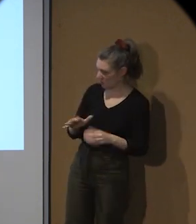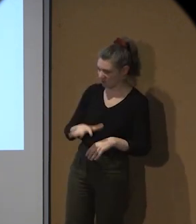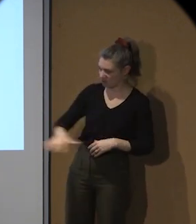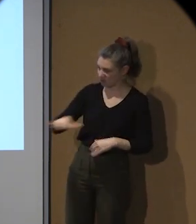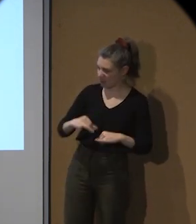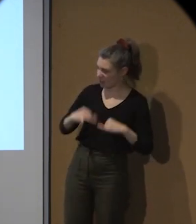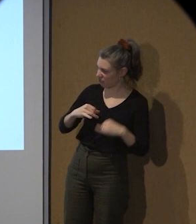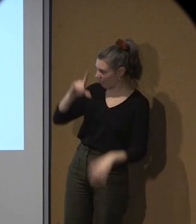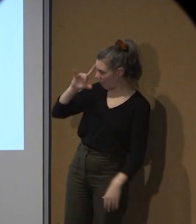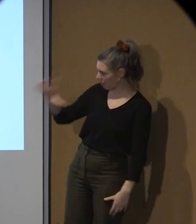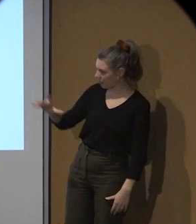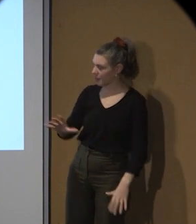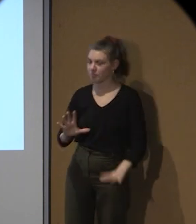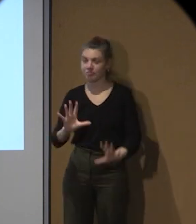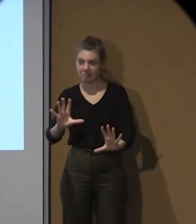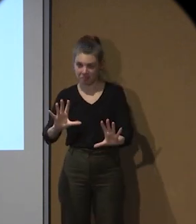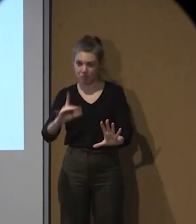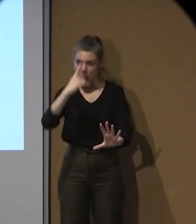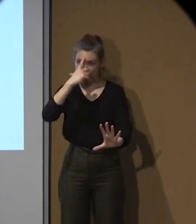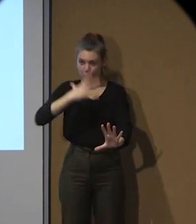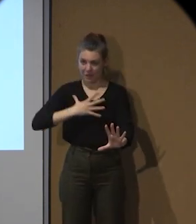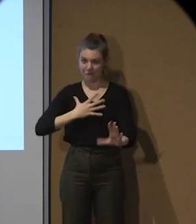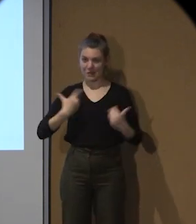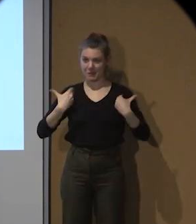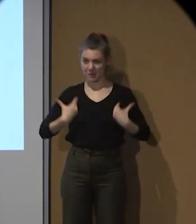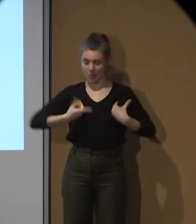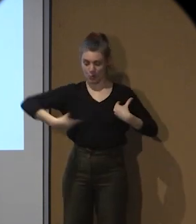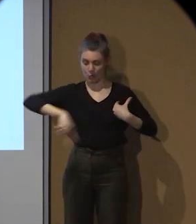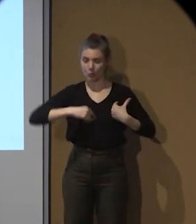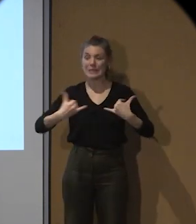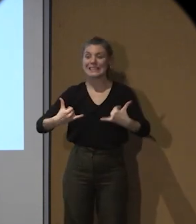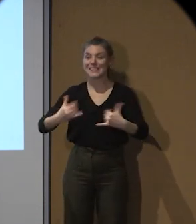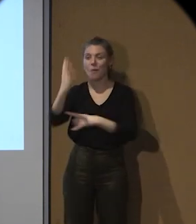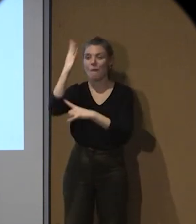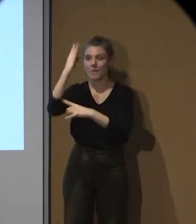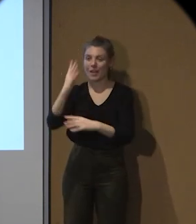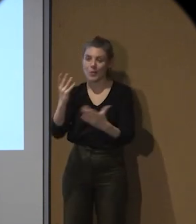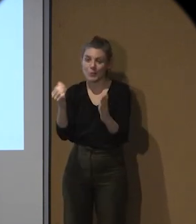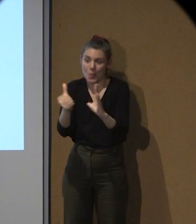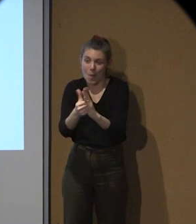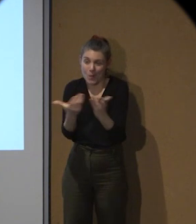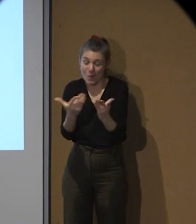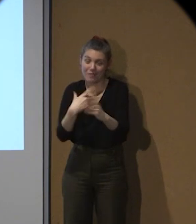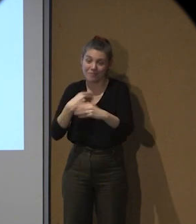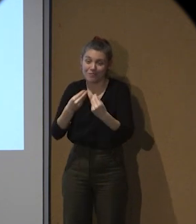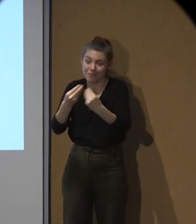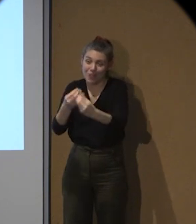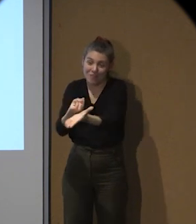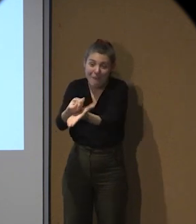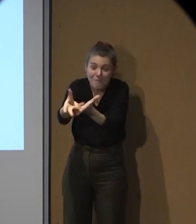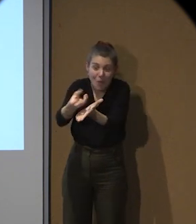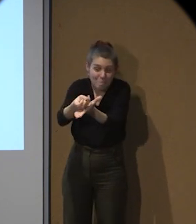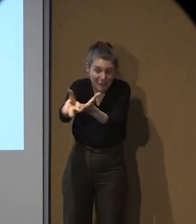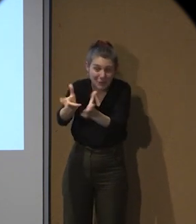mon avis, c'est qu'on est là pour informer les gens. Tant qu'il n'y a pas de prise de conscience de façon individuelle, on ne